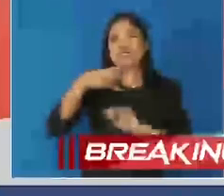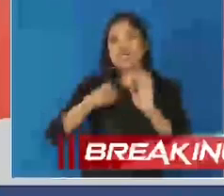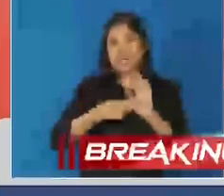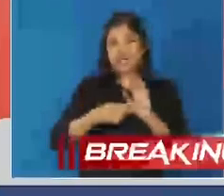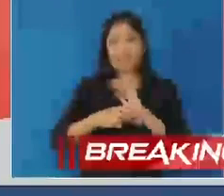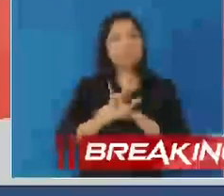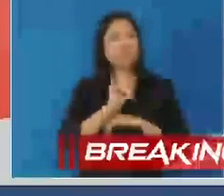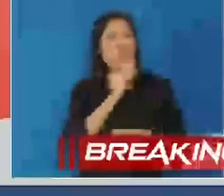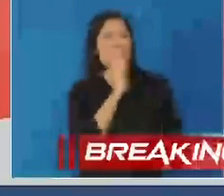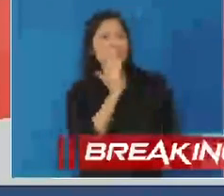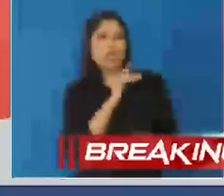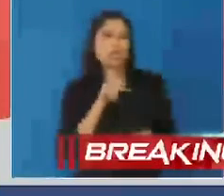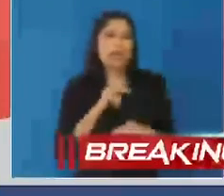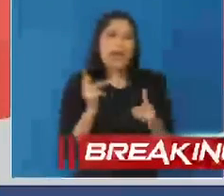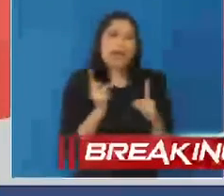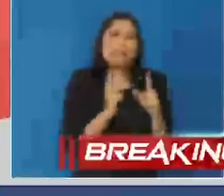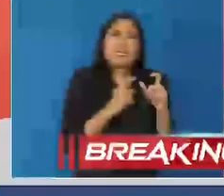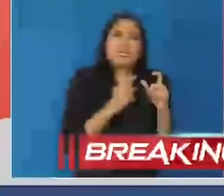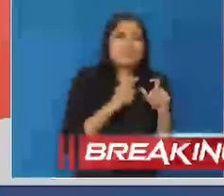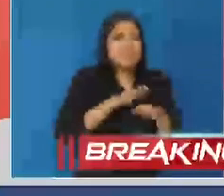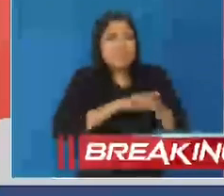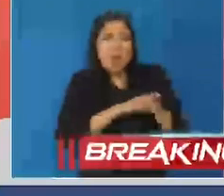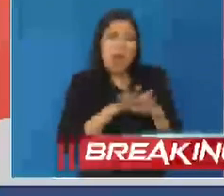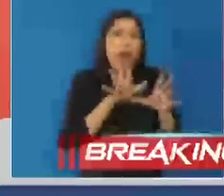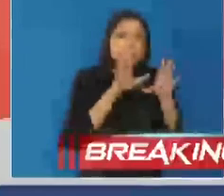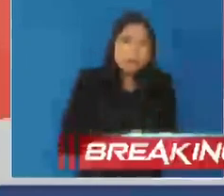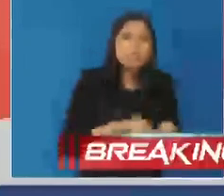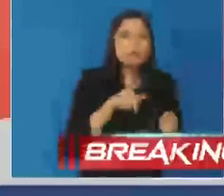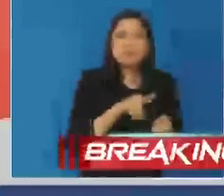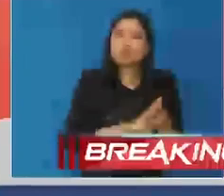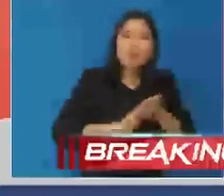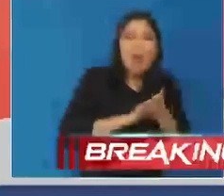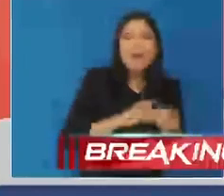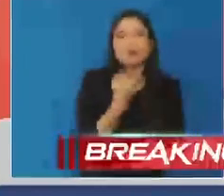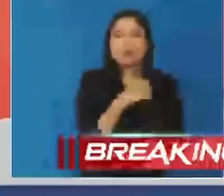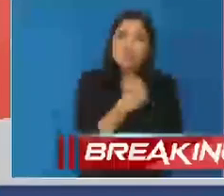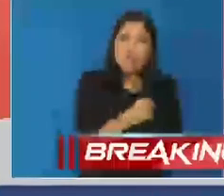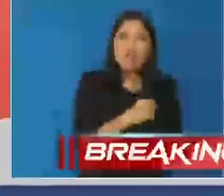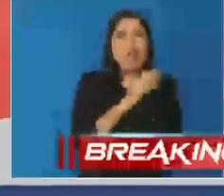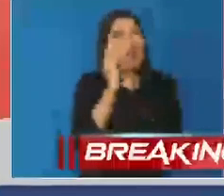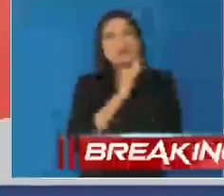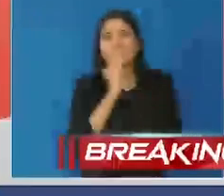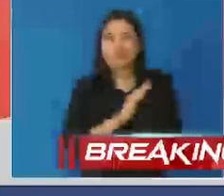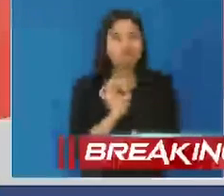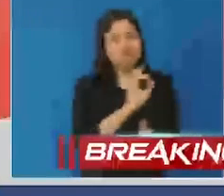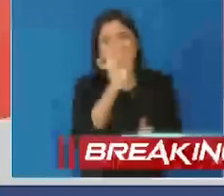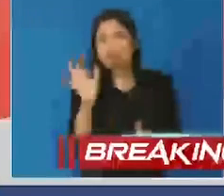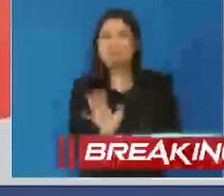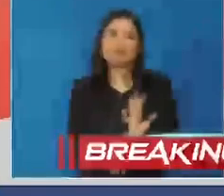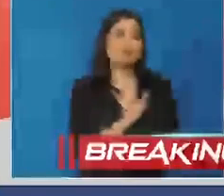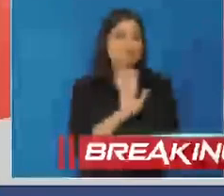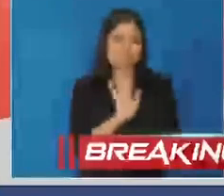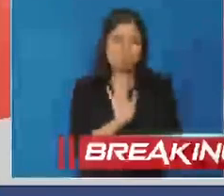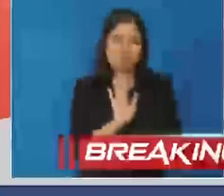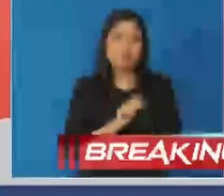sanitizer kemudian tidak mencuci tangan Tidak ada alasan karena tidak mudah mencari enteni Thai